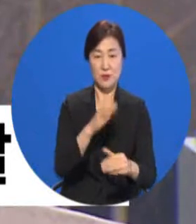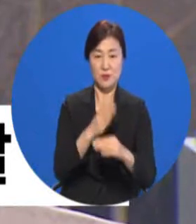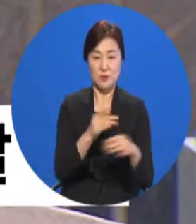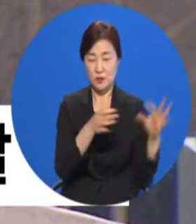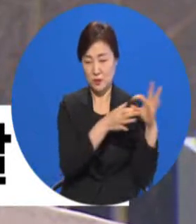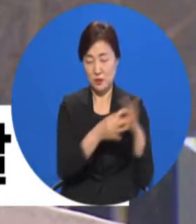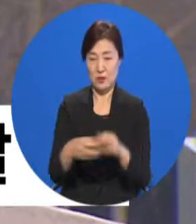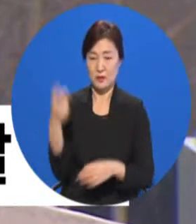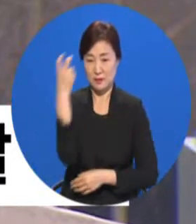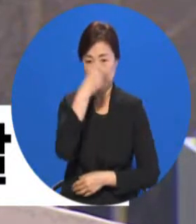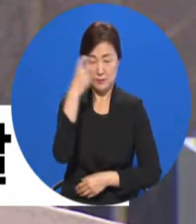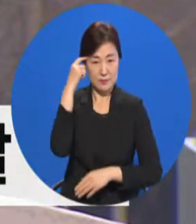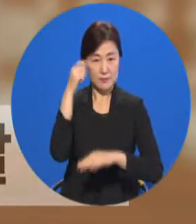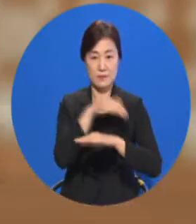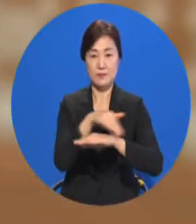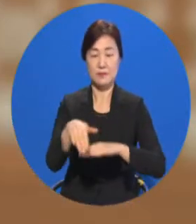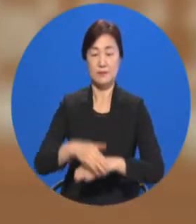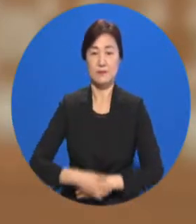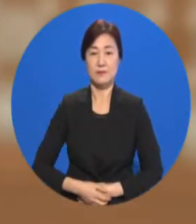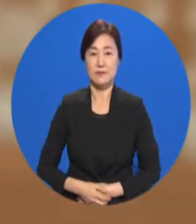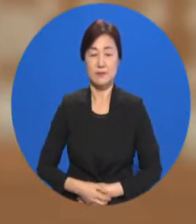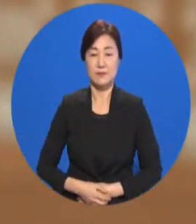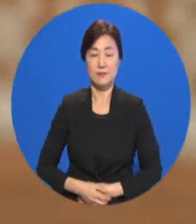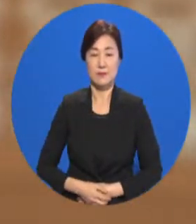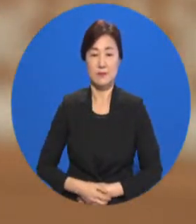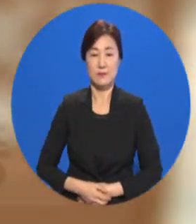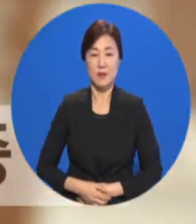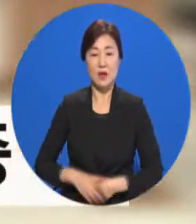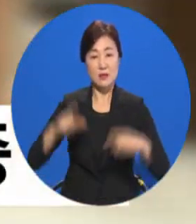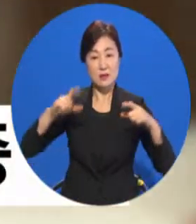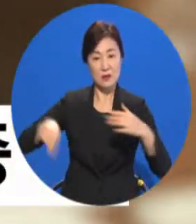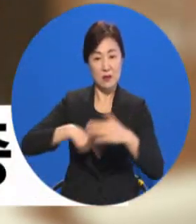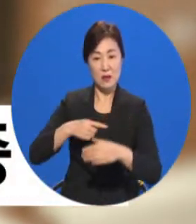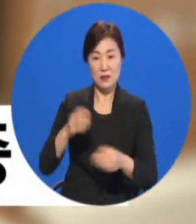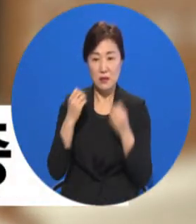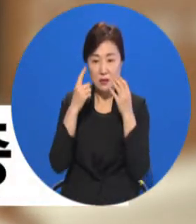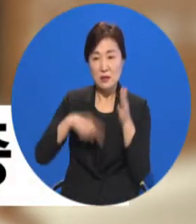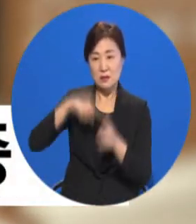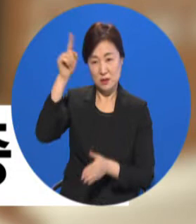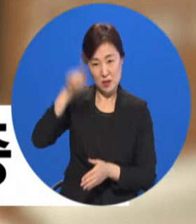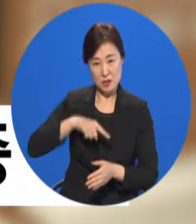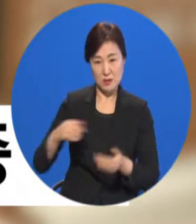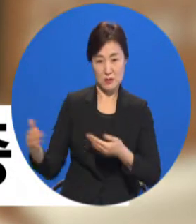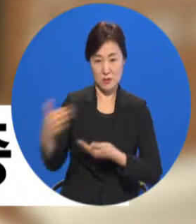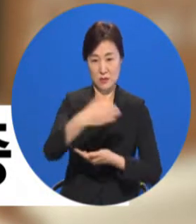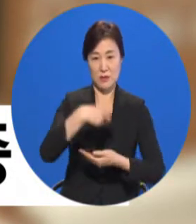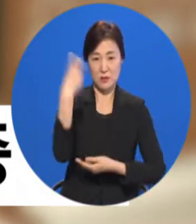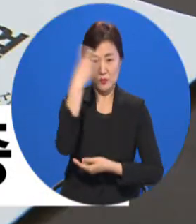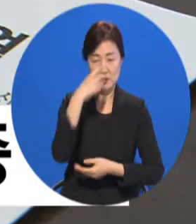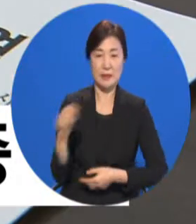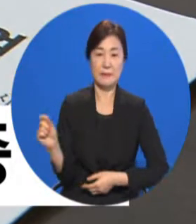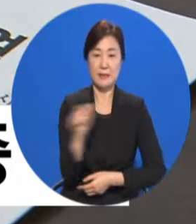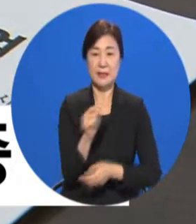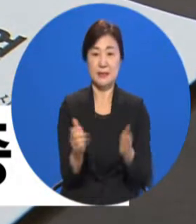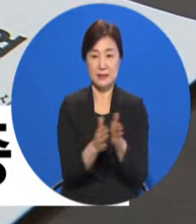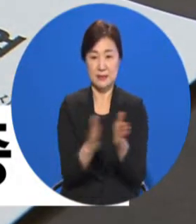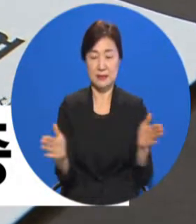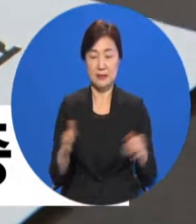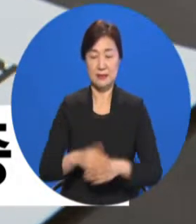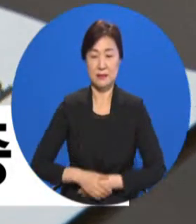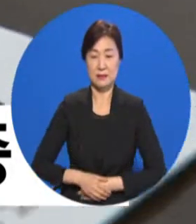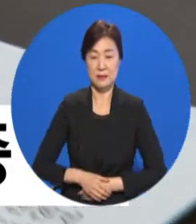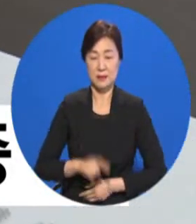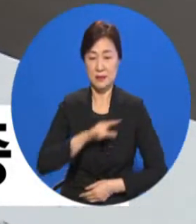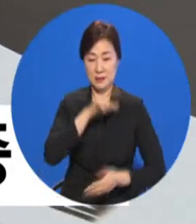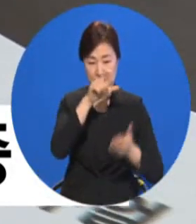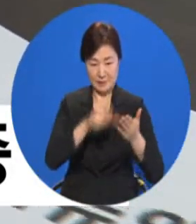관찰이 이루어지게 됩니다. 이와 함께 관내 신천지 교인들의 전수조사도 속도를 내고 있습니다. 명단에